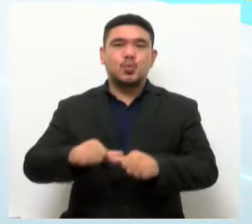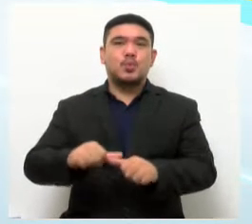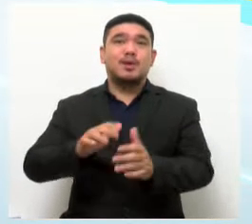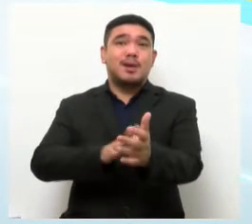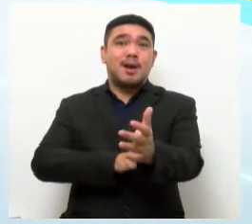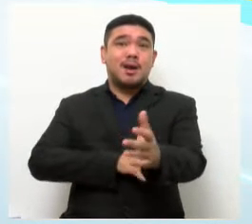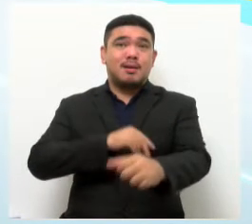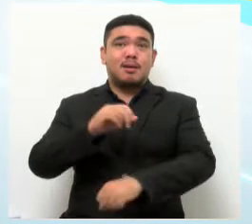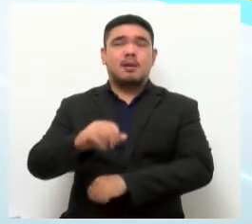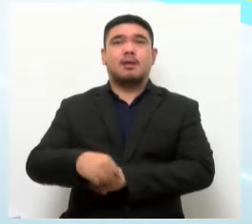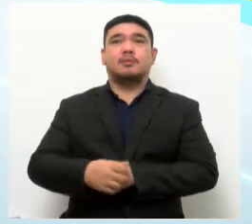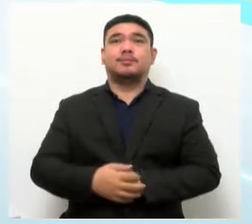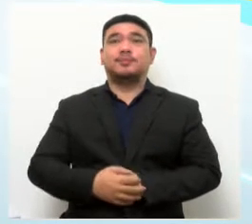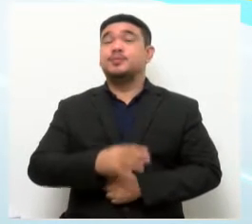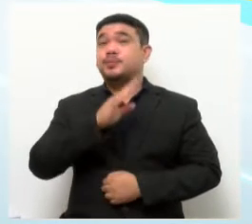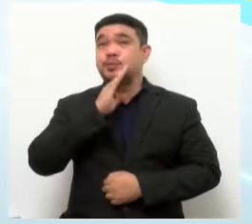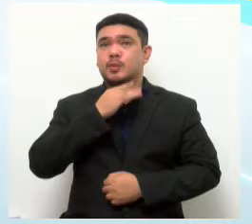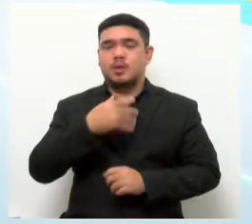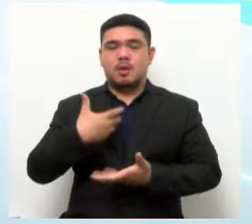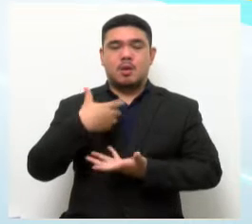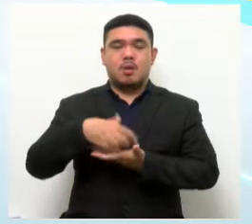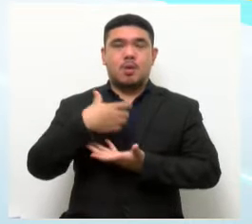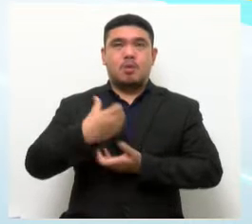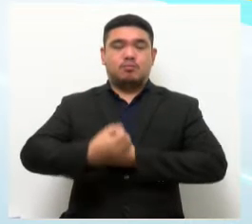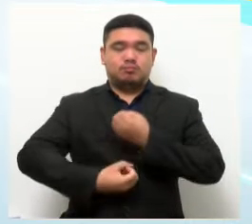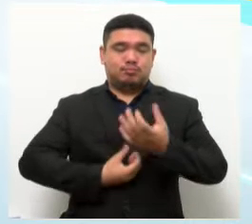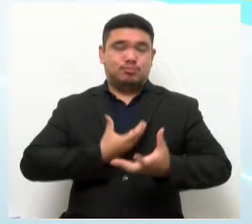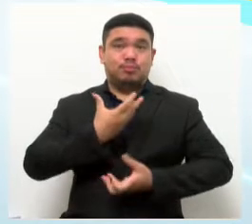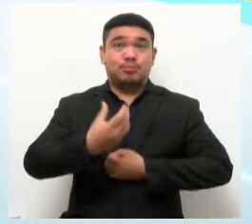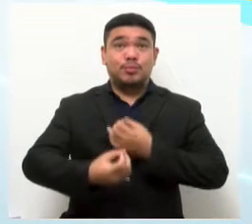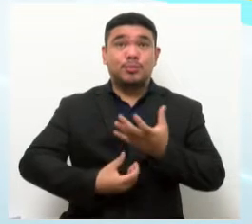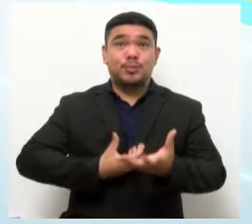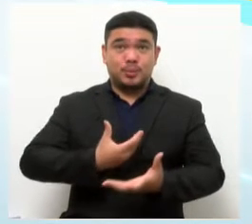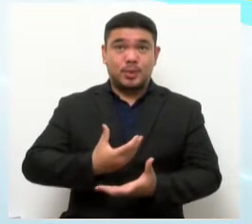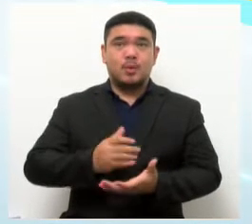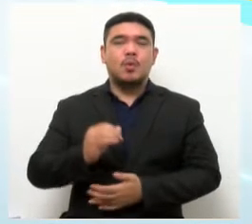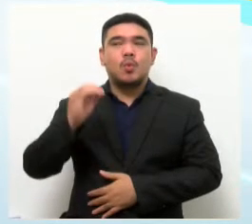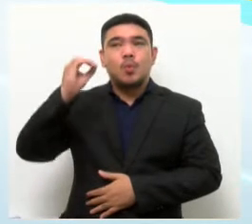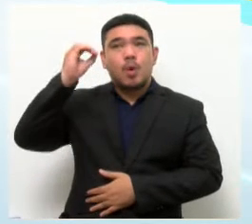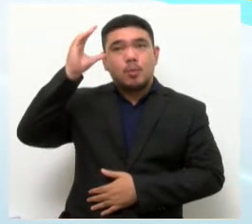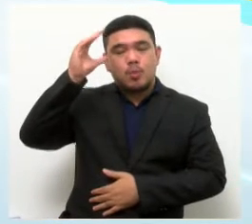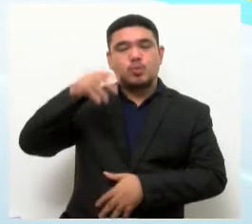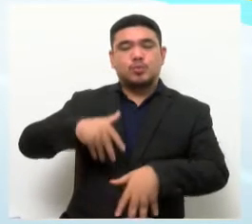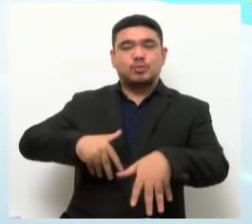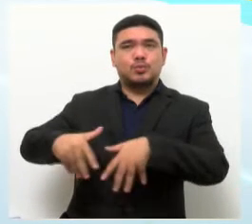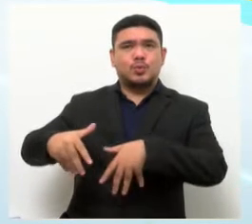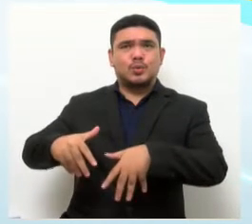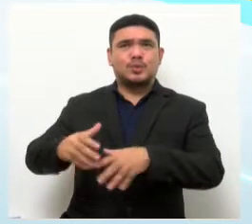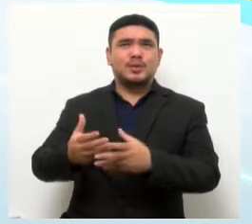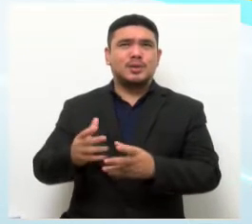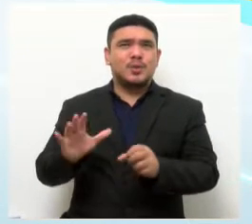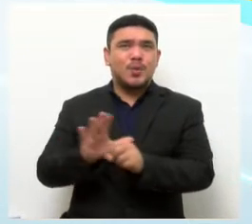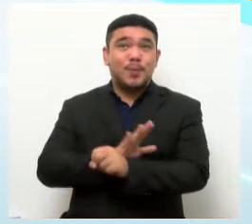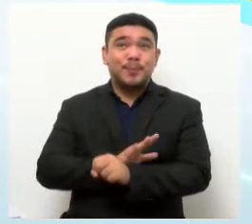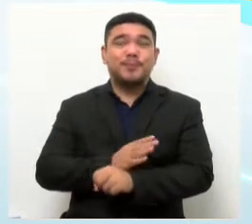นะคะคุณปู่น้ำเงินเบญพาสที่ได้มาถ่ายทอดประสบการณ์ในการเขาเรียกว่าความรู้พื้นถิ่นอย่างแน่นมากๆเลยนะคะนี่ถือเป็นอีกห